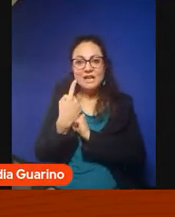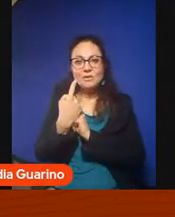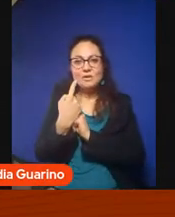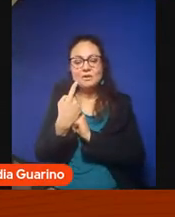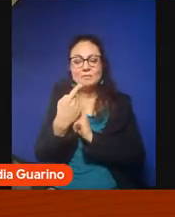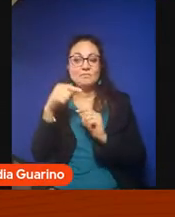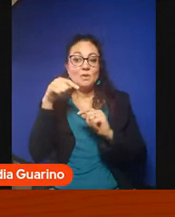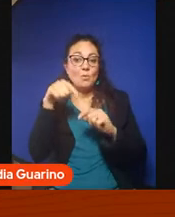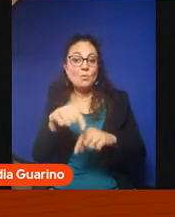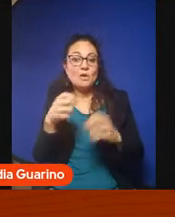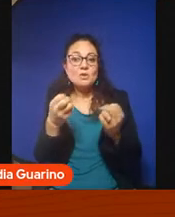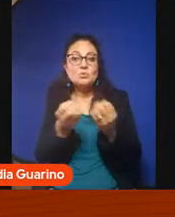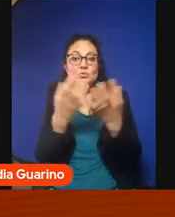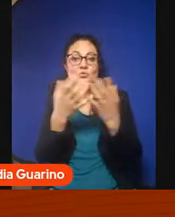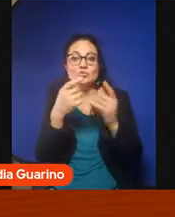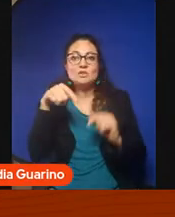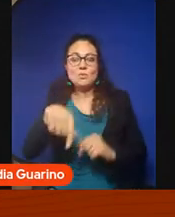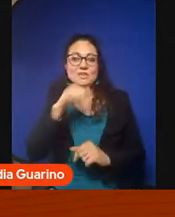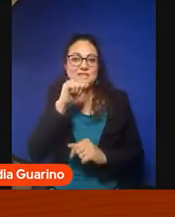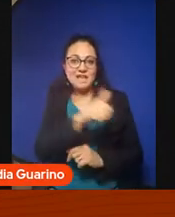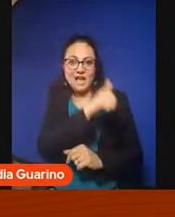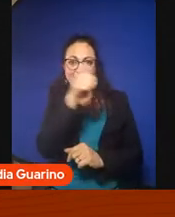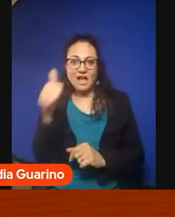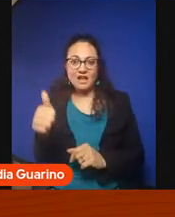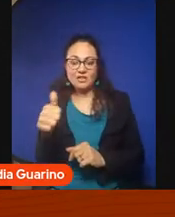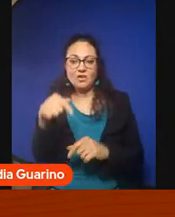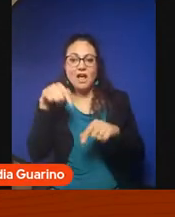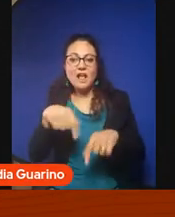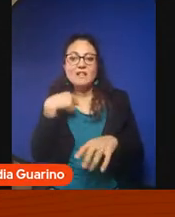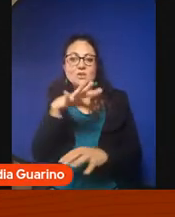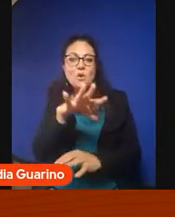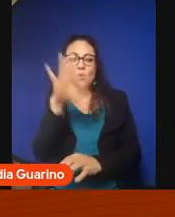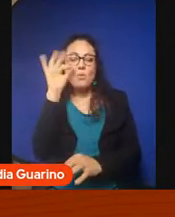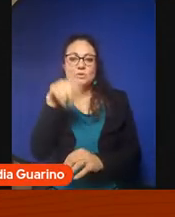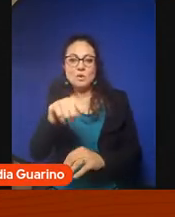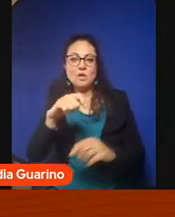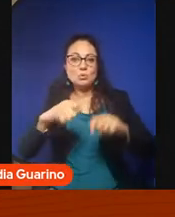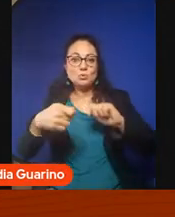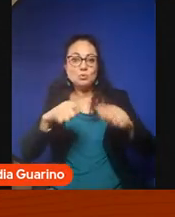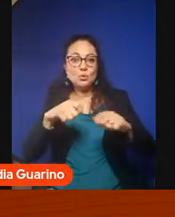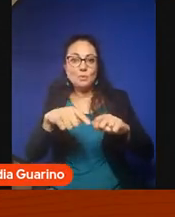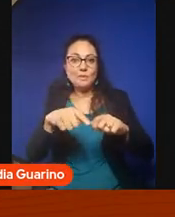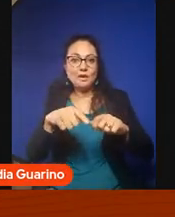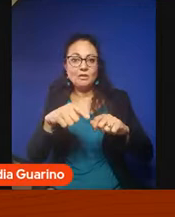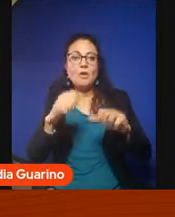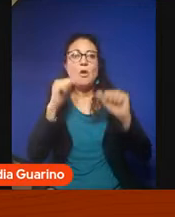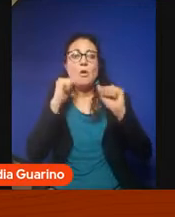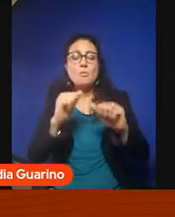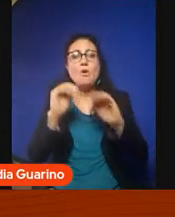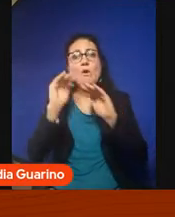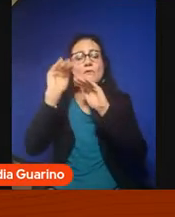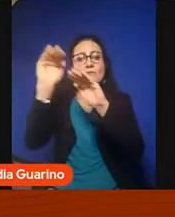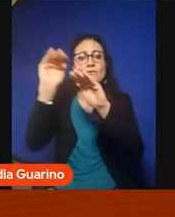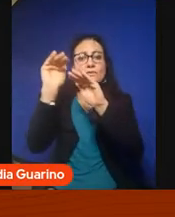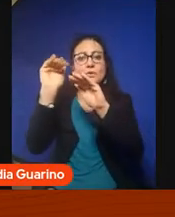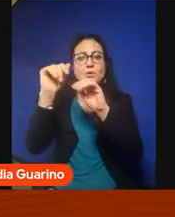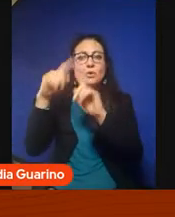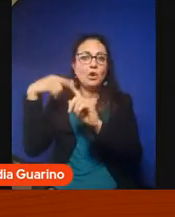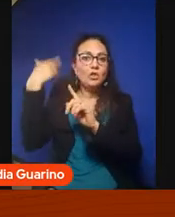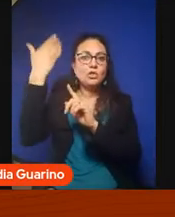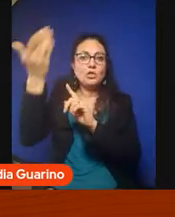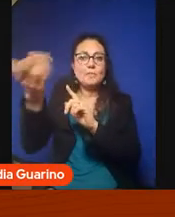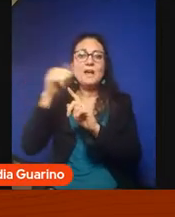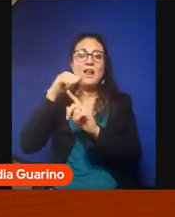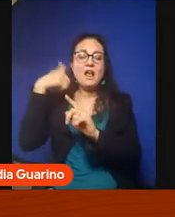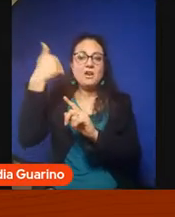successo quest'anno, che noi usiamo questo strumento, sarà un catalista per il prossimo anno. Cioè chiediamoci, ha senso